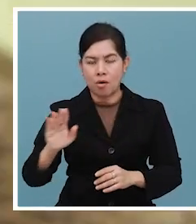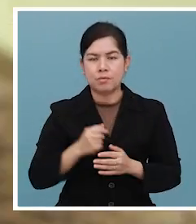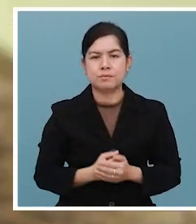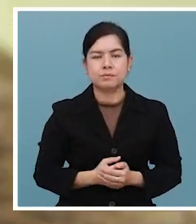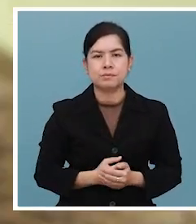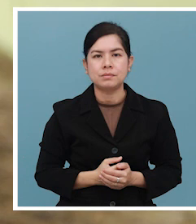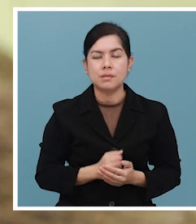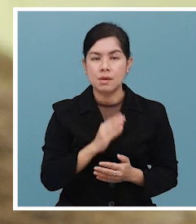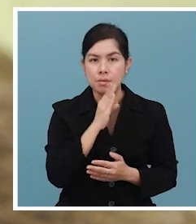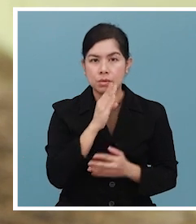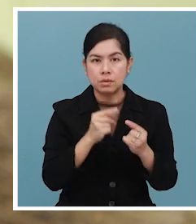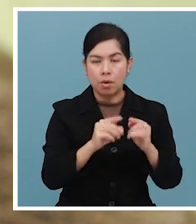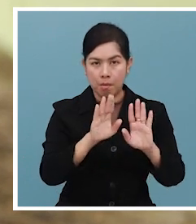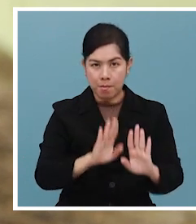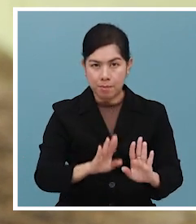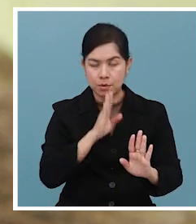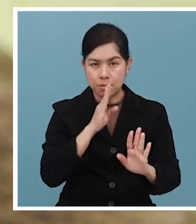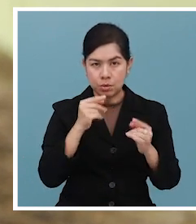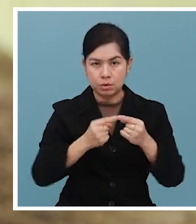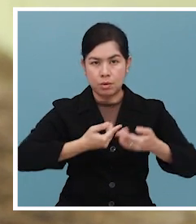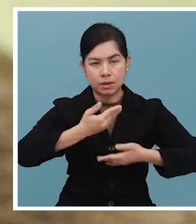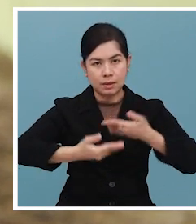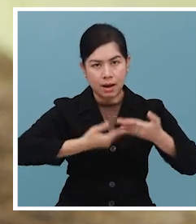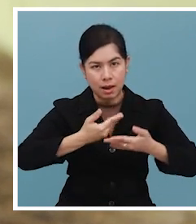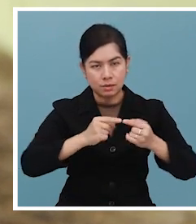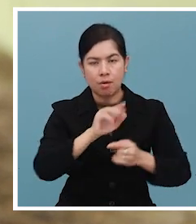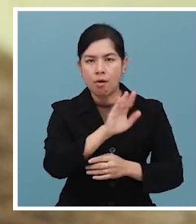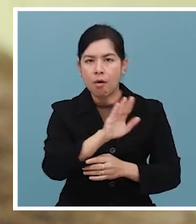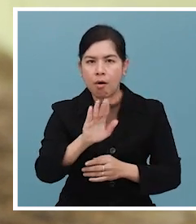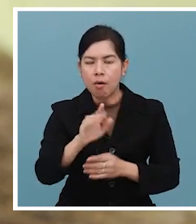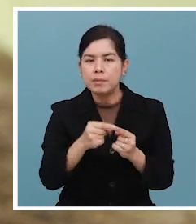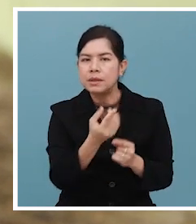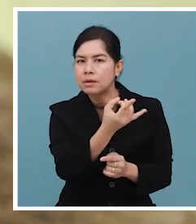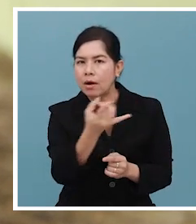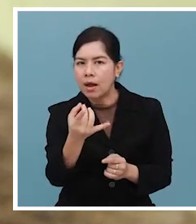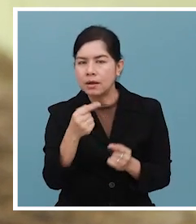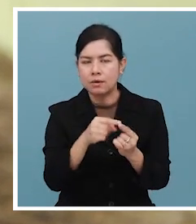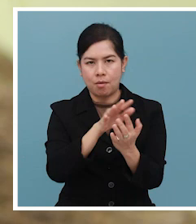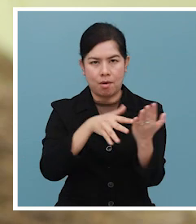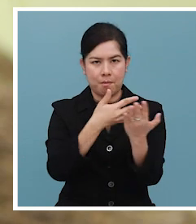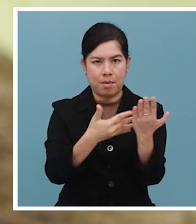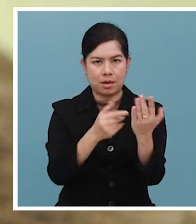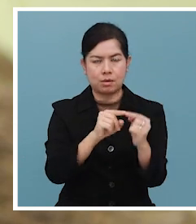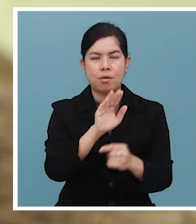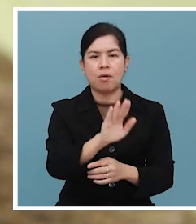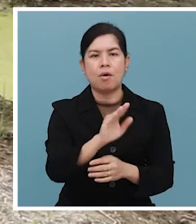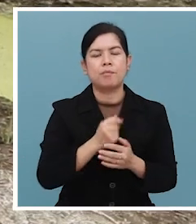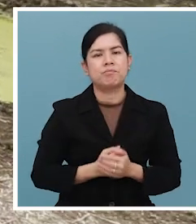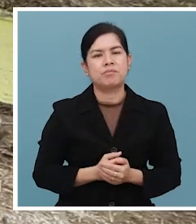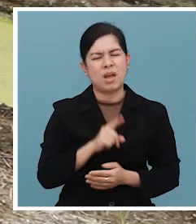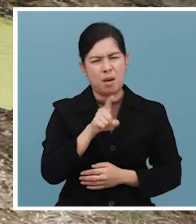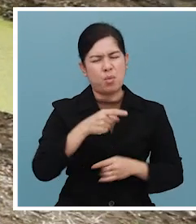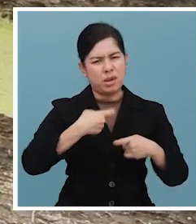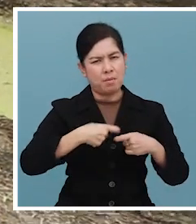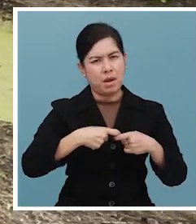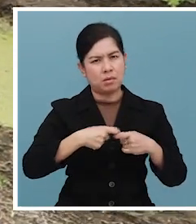นที่ให้ไปส่วนหนึ่งต่อหนึ่งหนึ่งตลาดมันจะเป็นอะไรที่แบบพอดีของเขาเขาจะไปวางแผนของเขาเองได ้อ๋อครับยาก